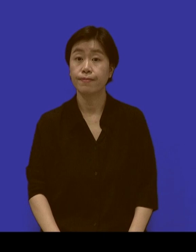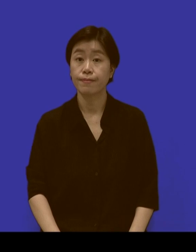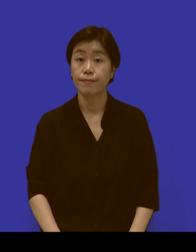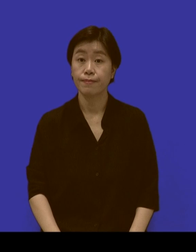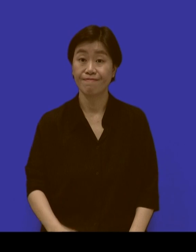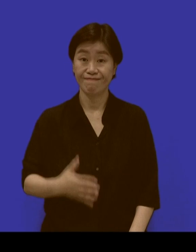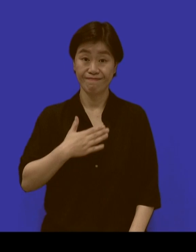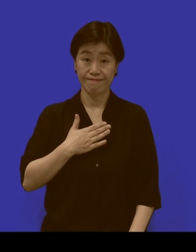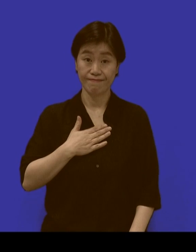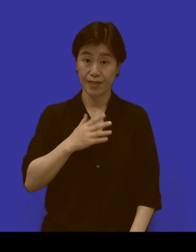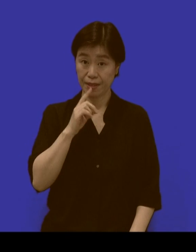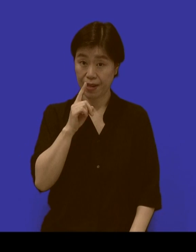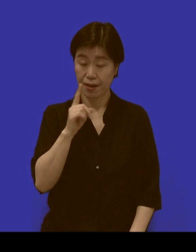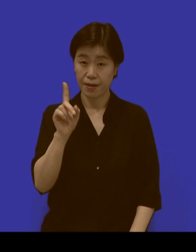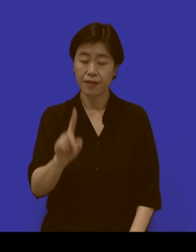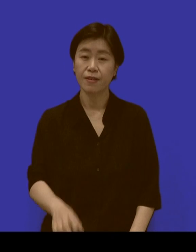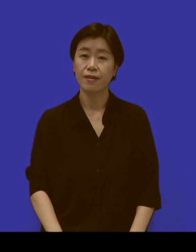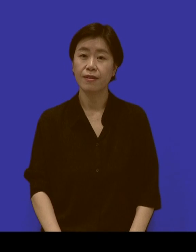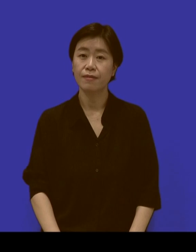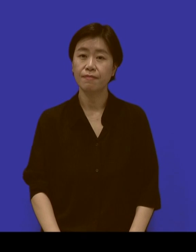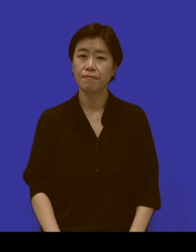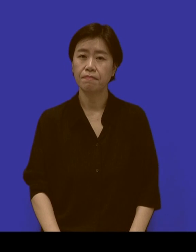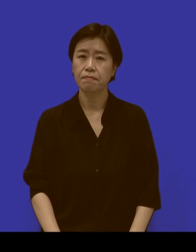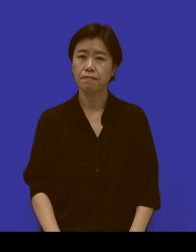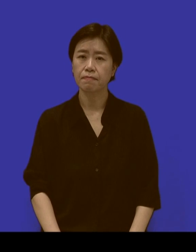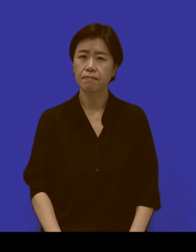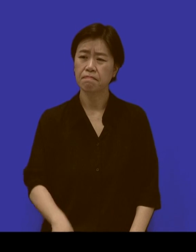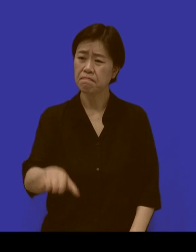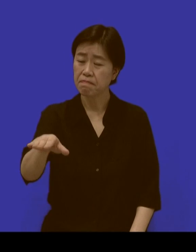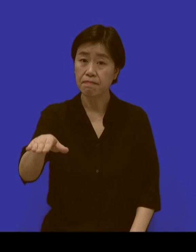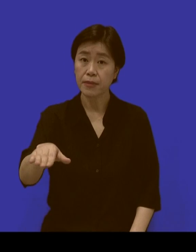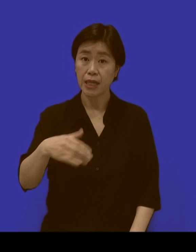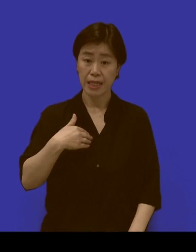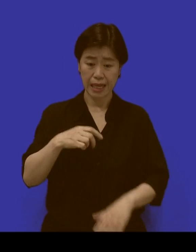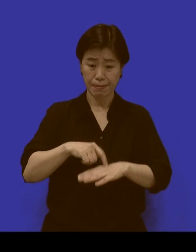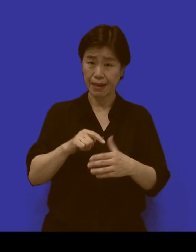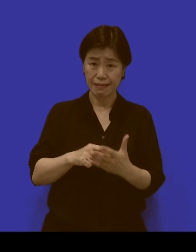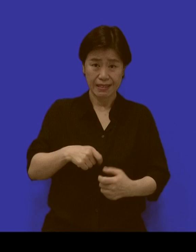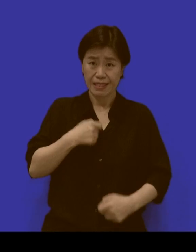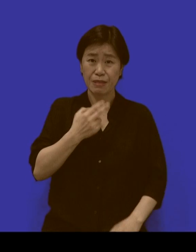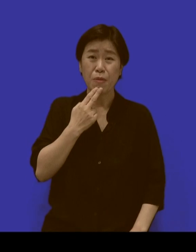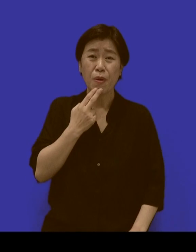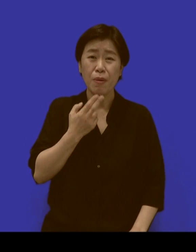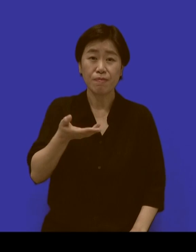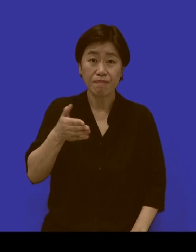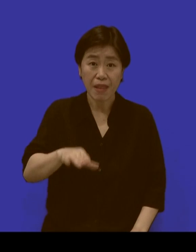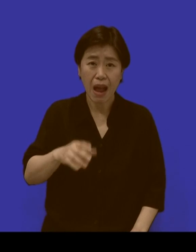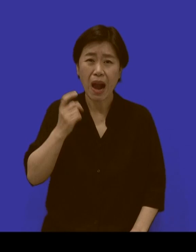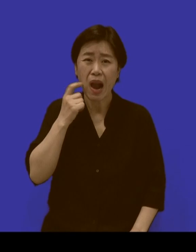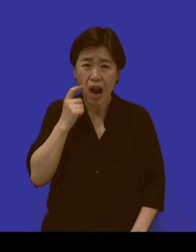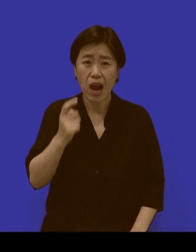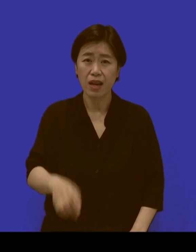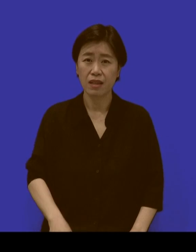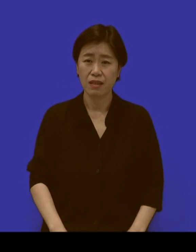저는 사람들한테 막 얘기할 때 야, 솔직히 진심이 안 생기더라도 뻥이라도